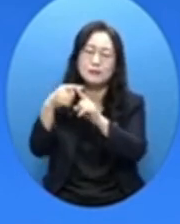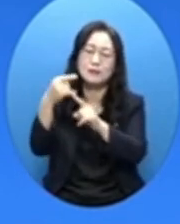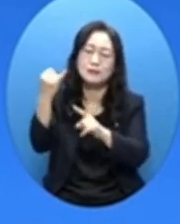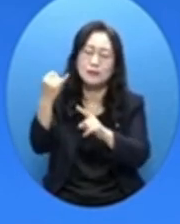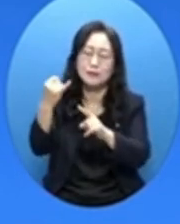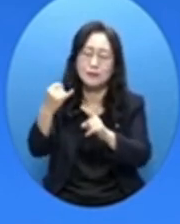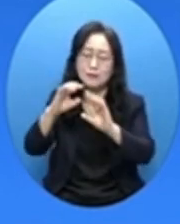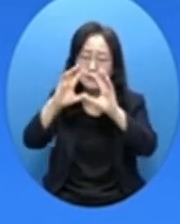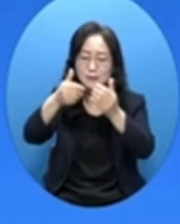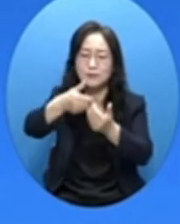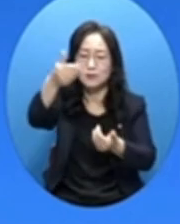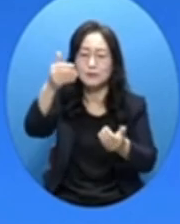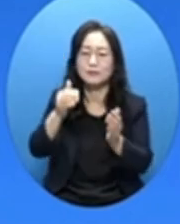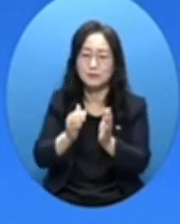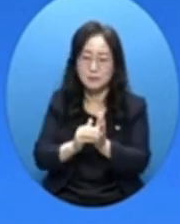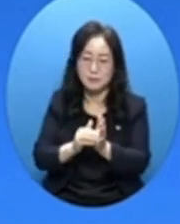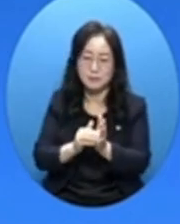떠납니다.